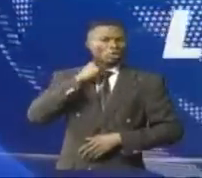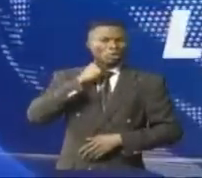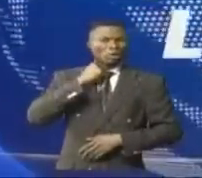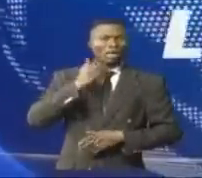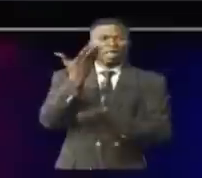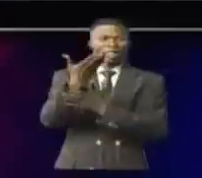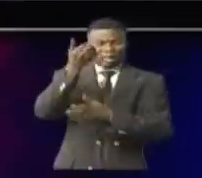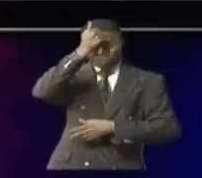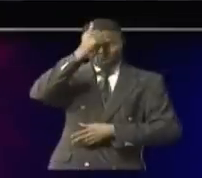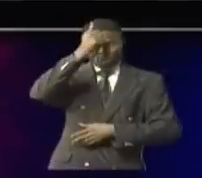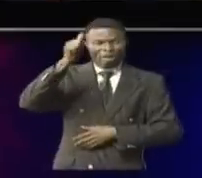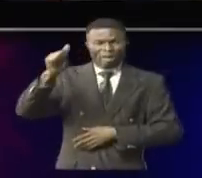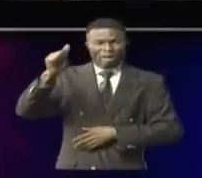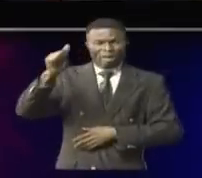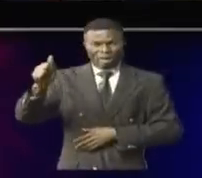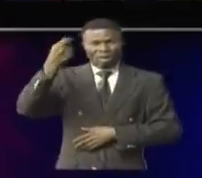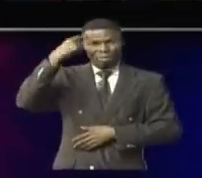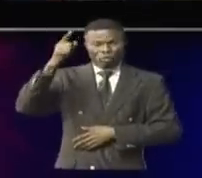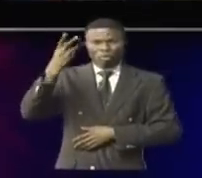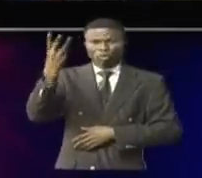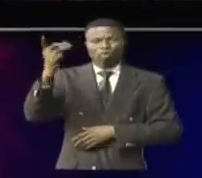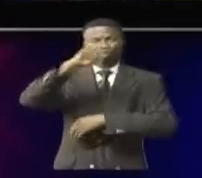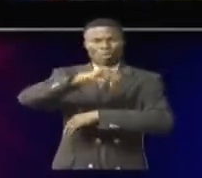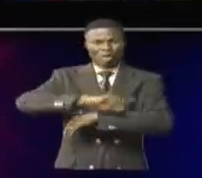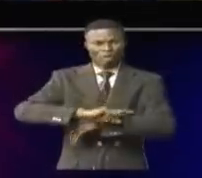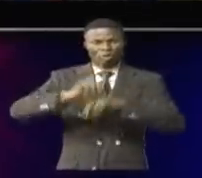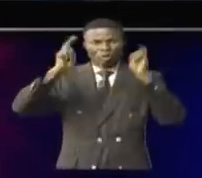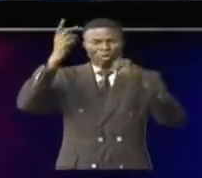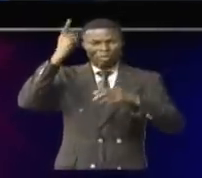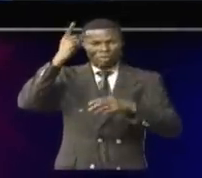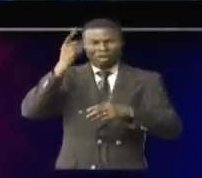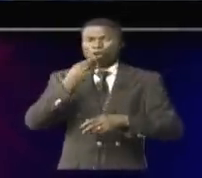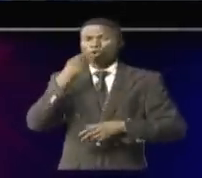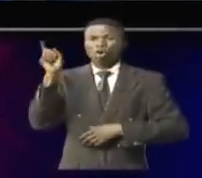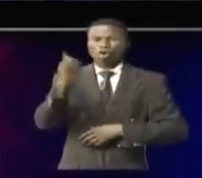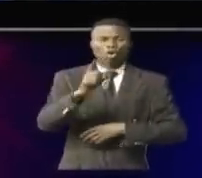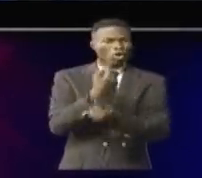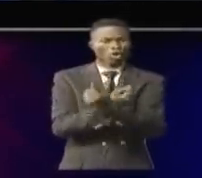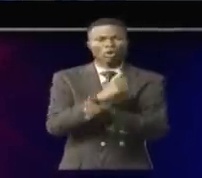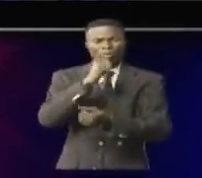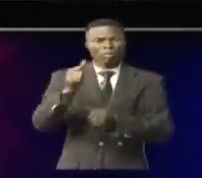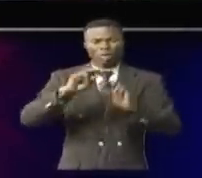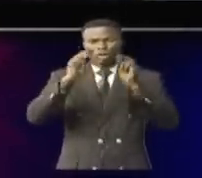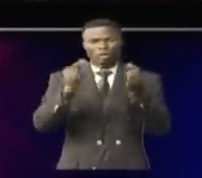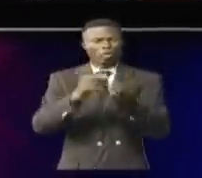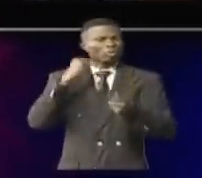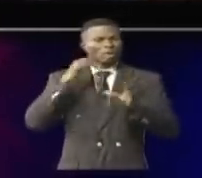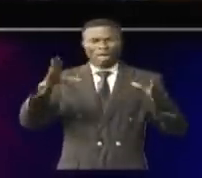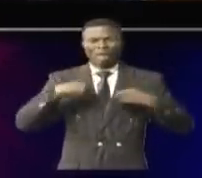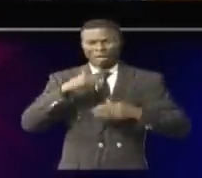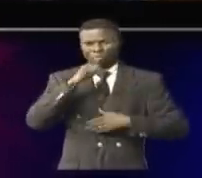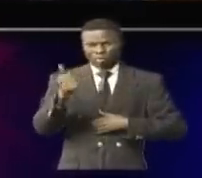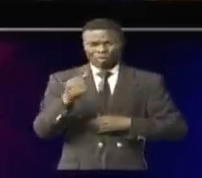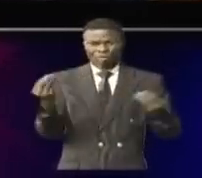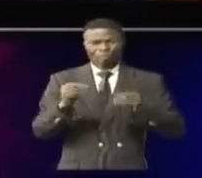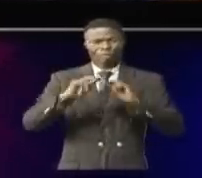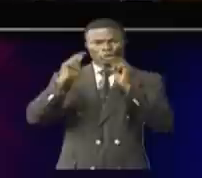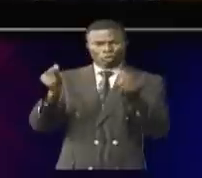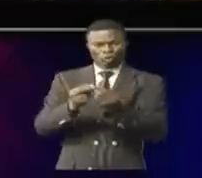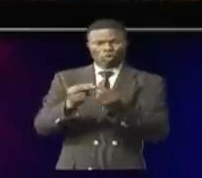de grève pour 3 jours. Le mot d'ordre n'est pas respecté par tous les médecins puisque le